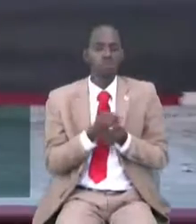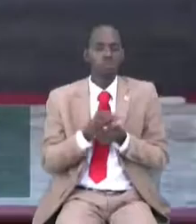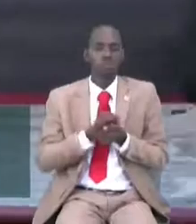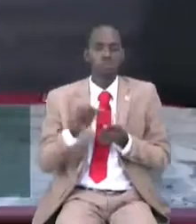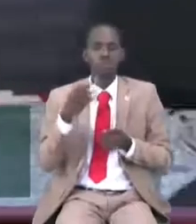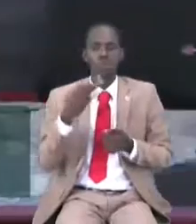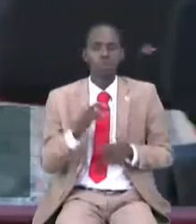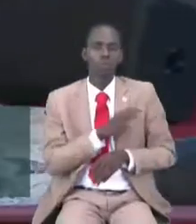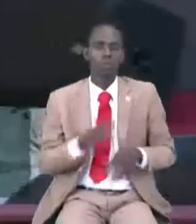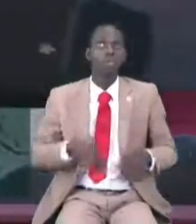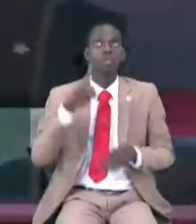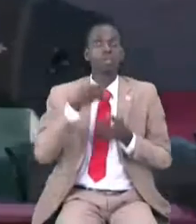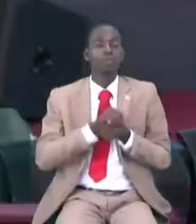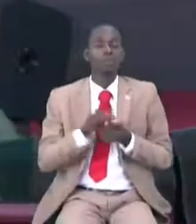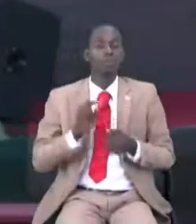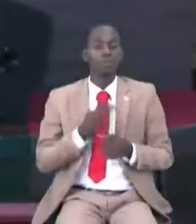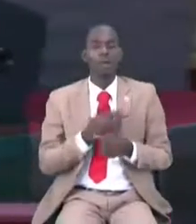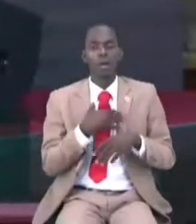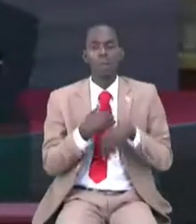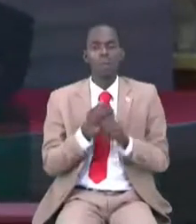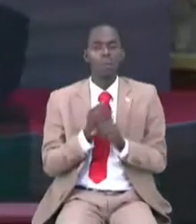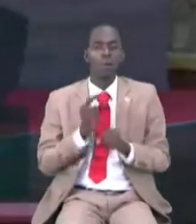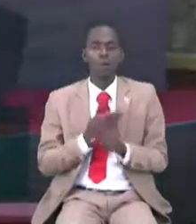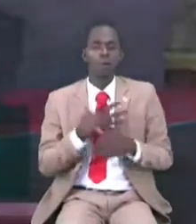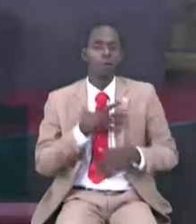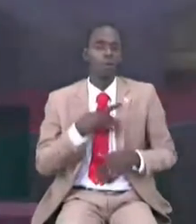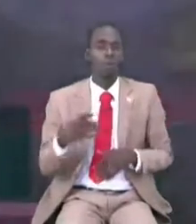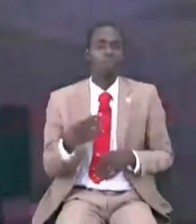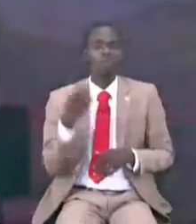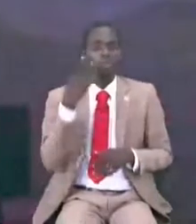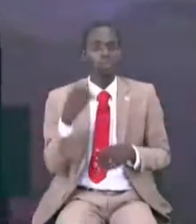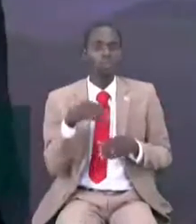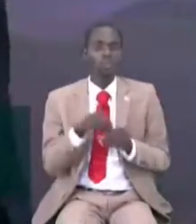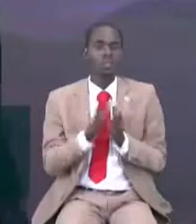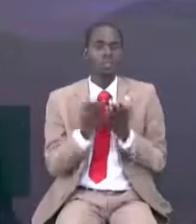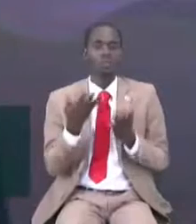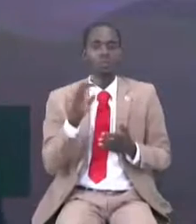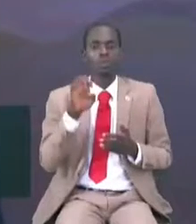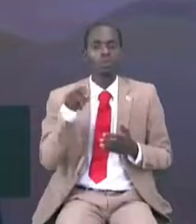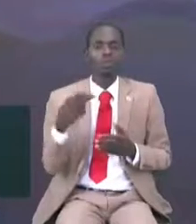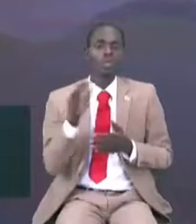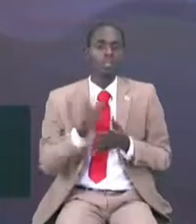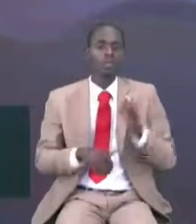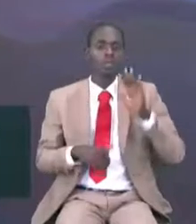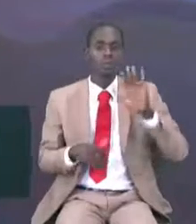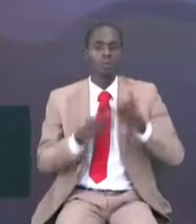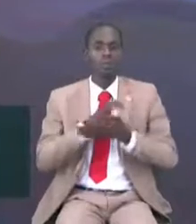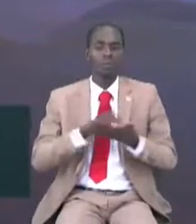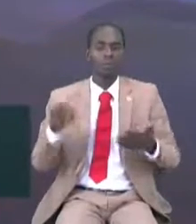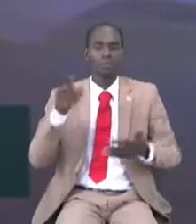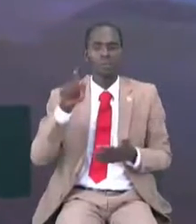blancs. Éphésiens chapitre 5, 26. Éphésiens 5,